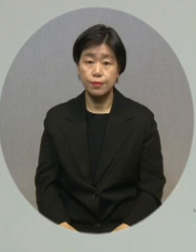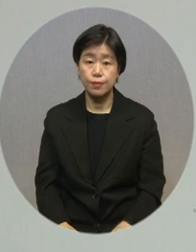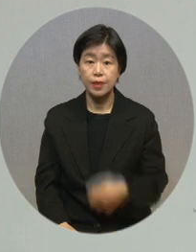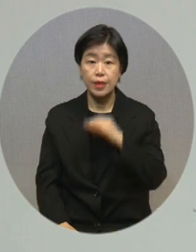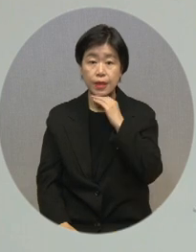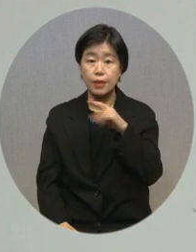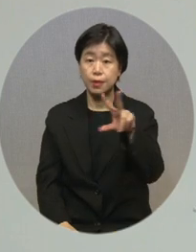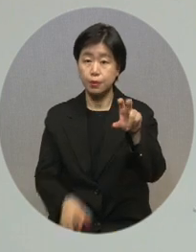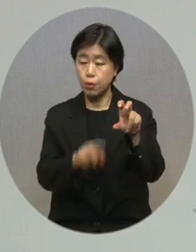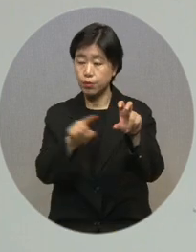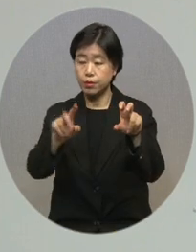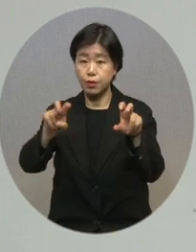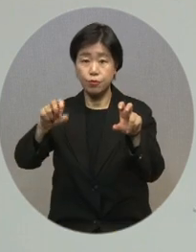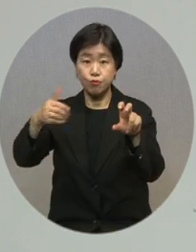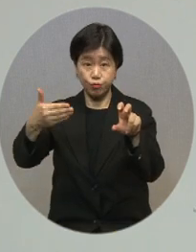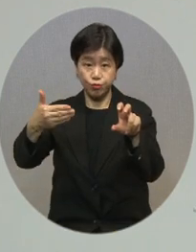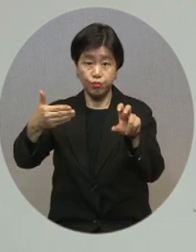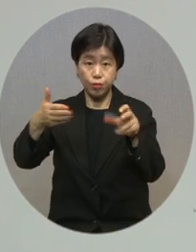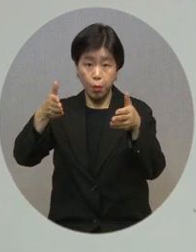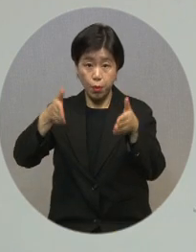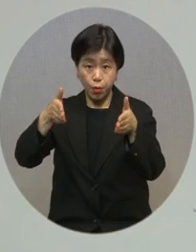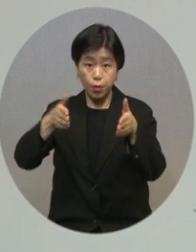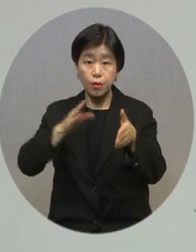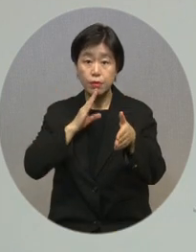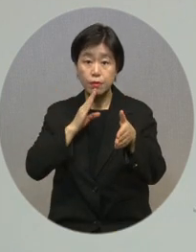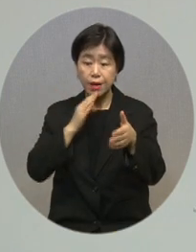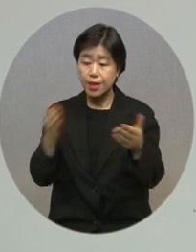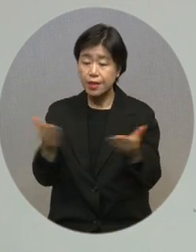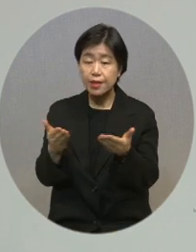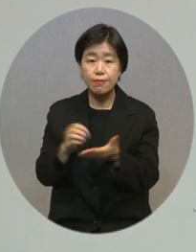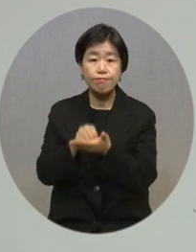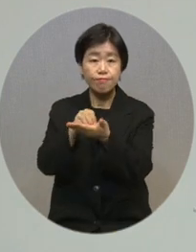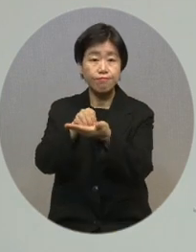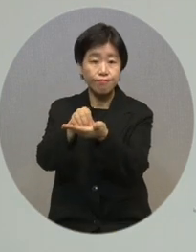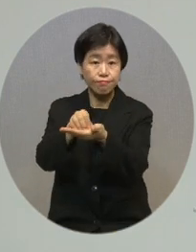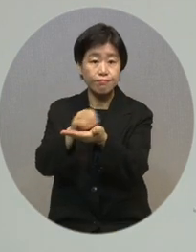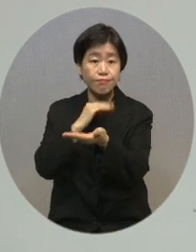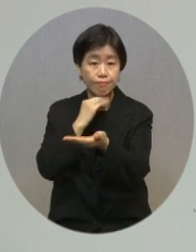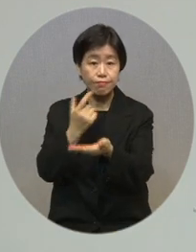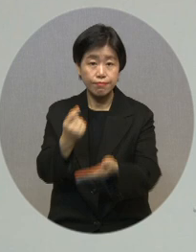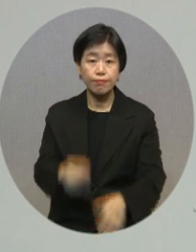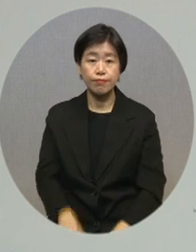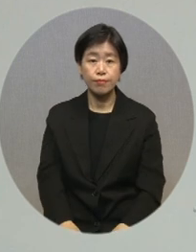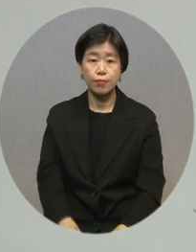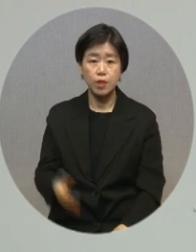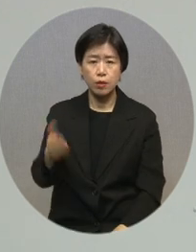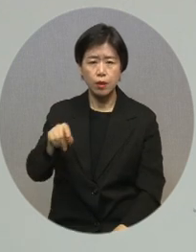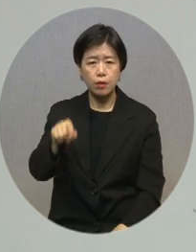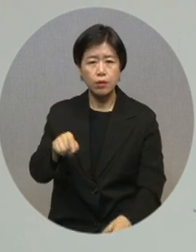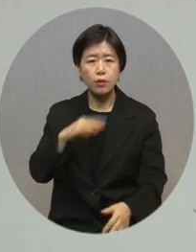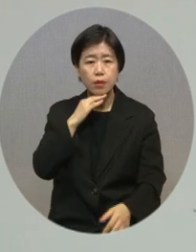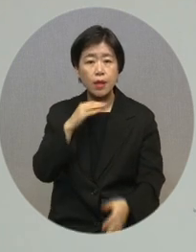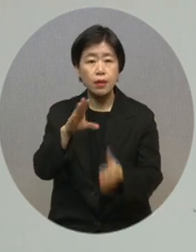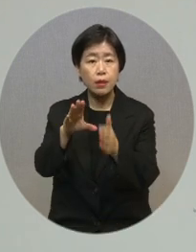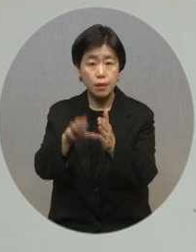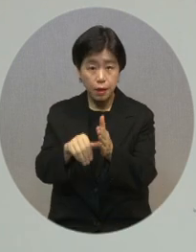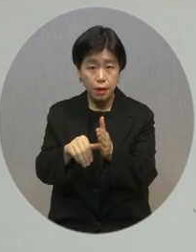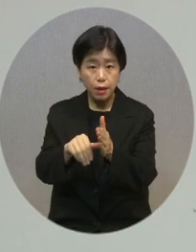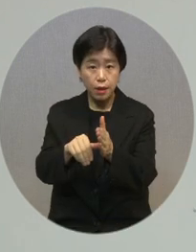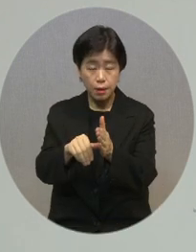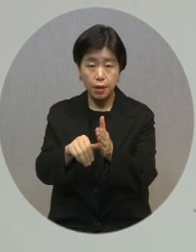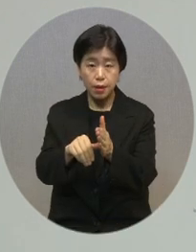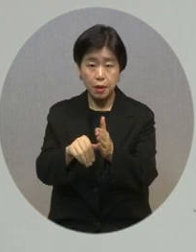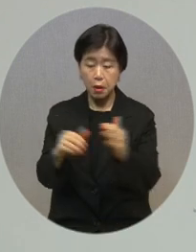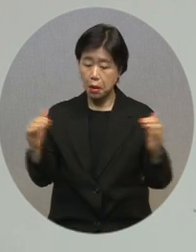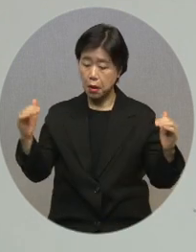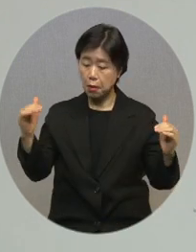5세부터 29세까지는 사실은 그 본격적으로 다 취업할 연령대지 않습니까? 네. 근데 그 연령대에 그를 그